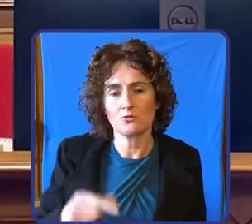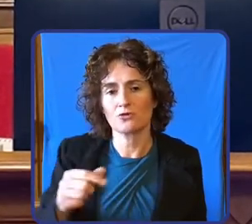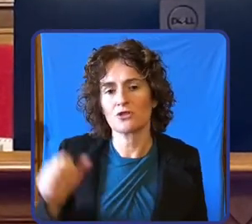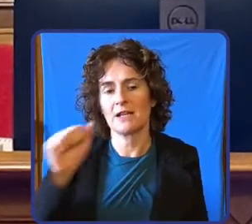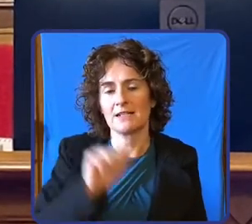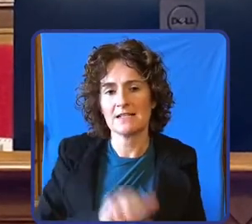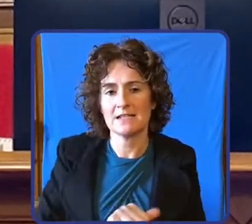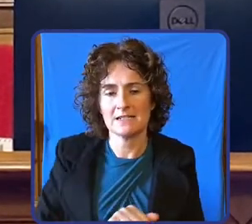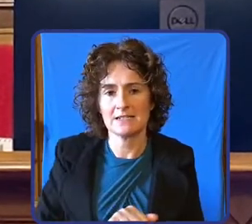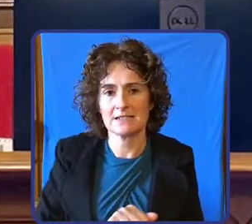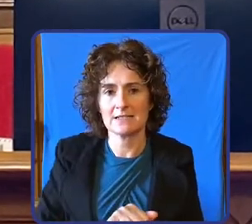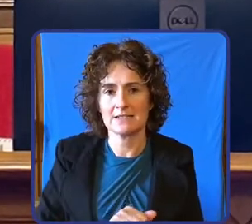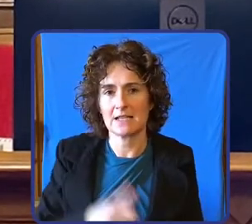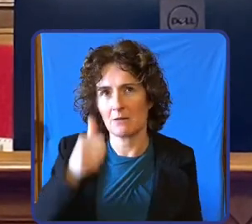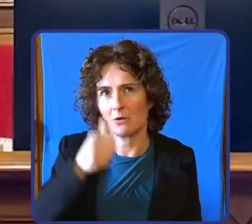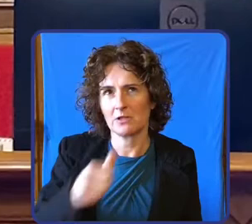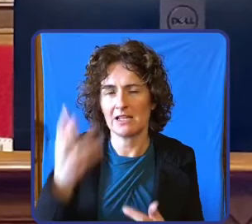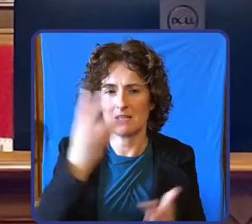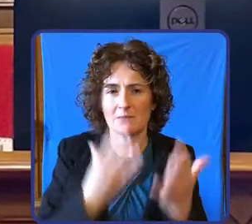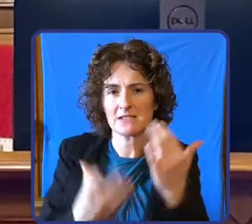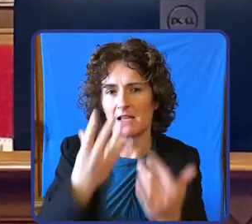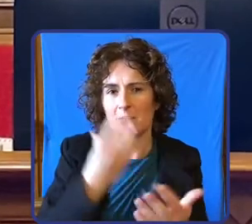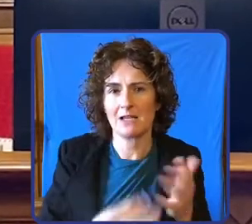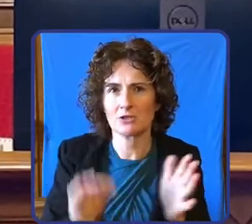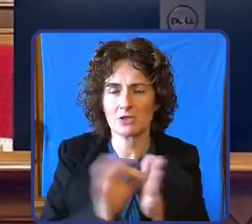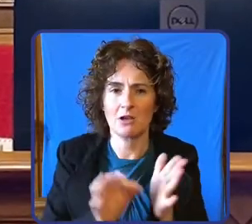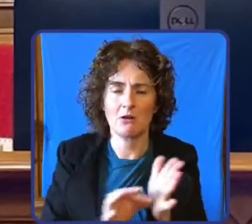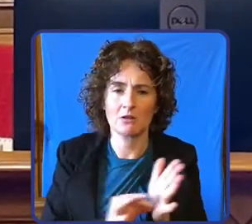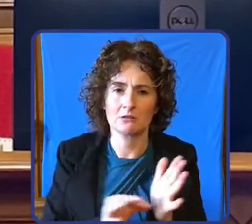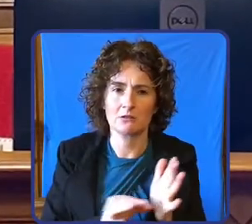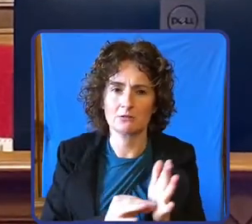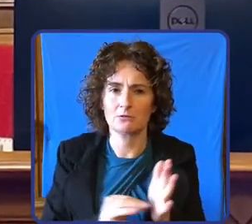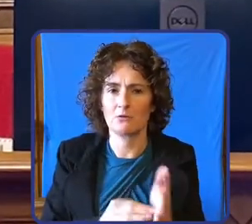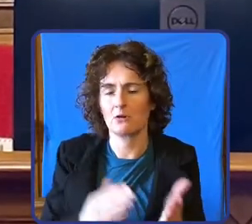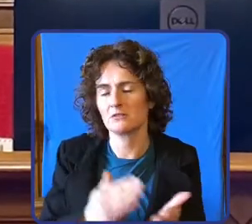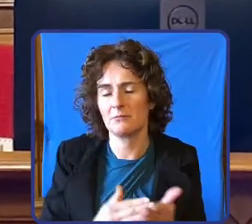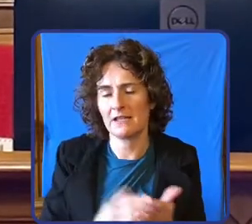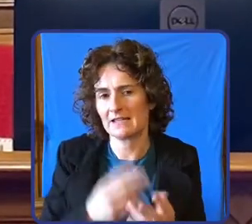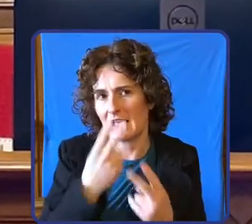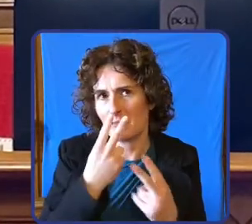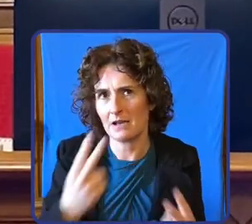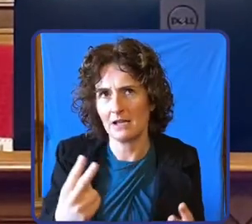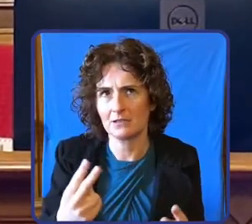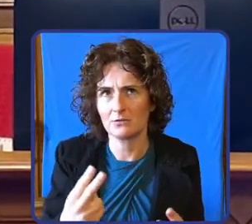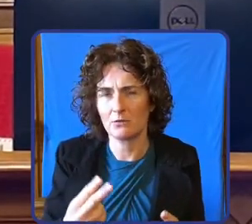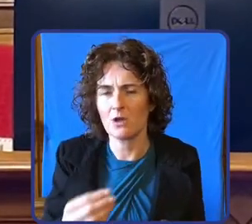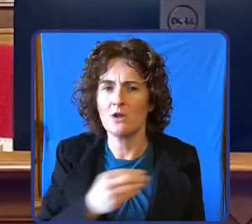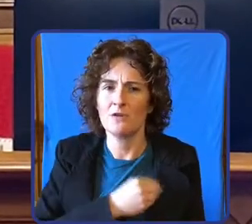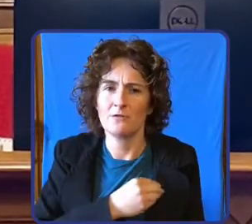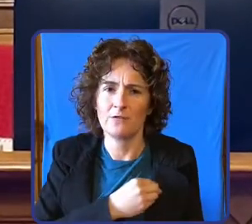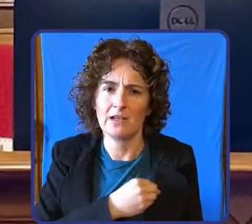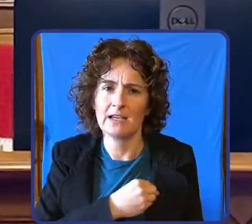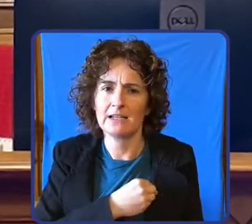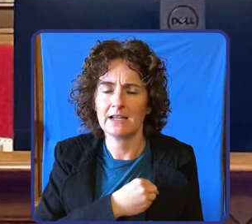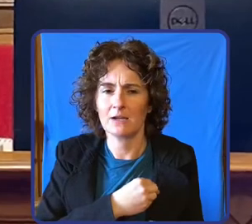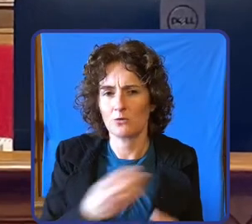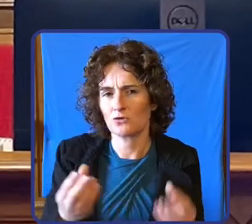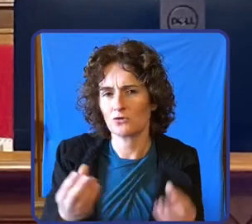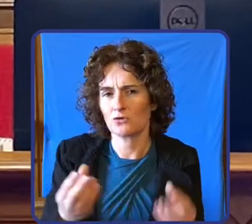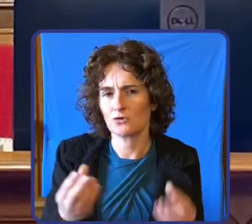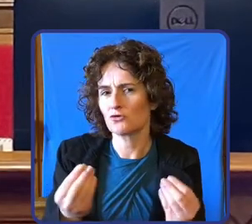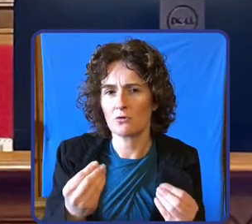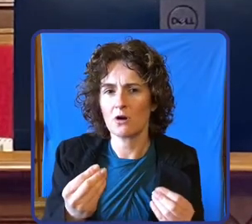adatait. Attól félek, hogy az ide bejelentett hivatalosan 42 ezer, nem tudom, 207 lakosból is egy csomó már nem itt